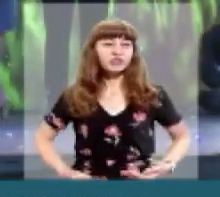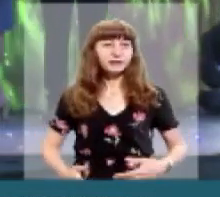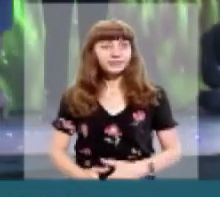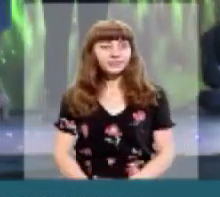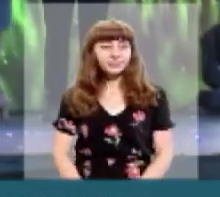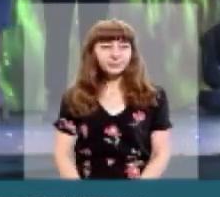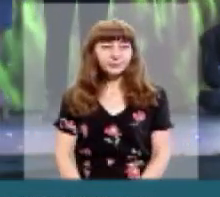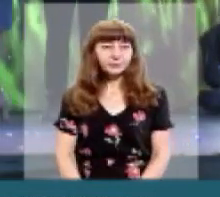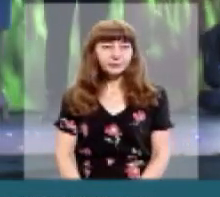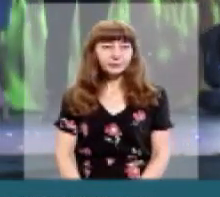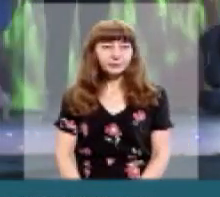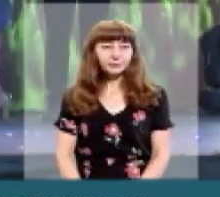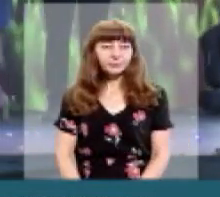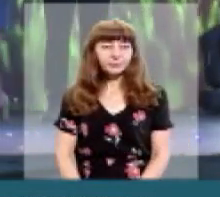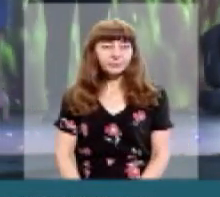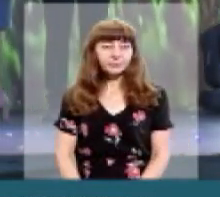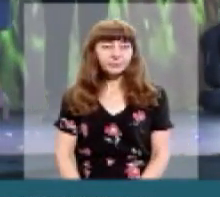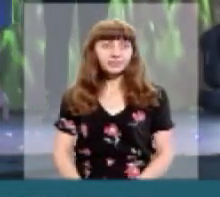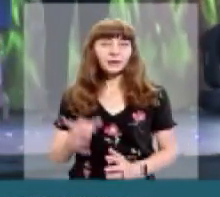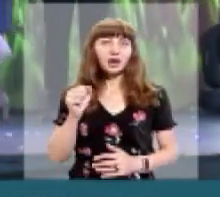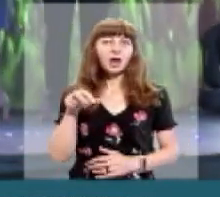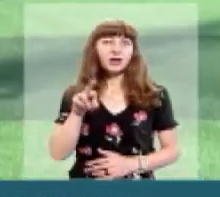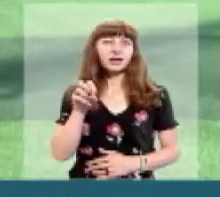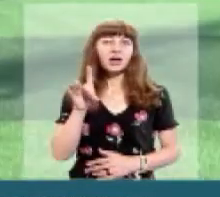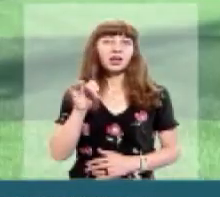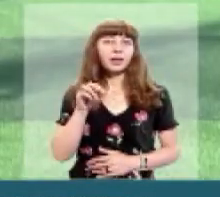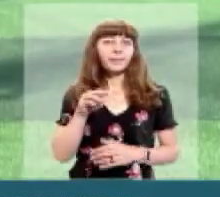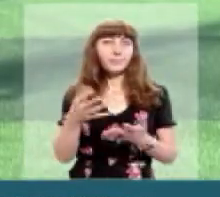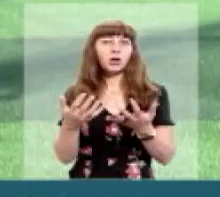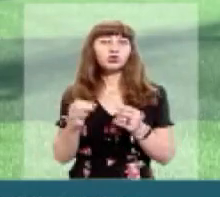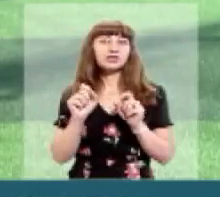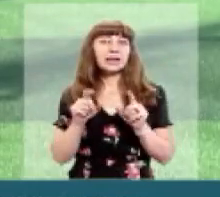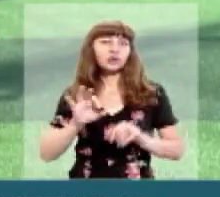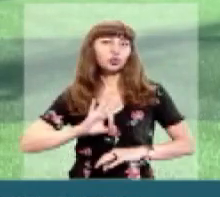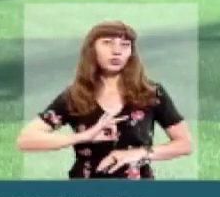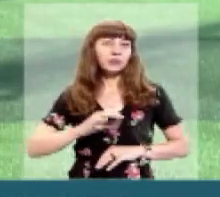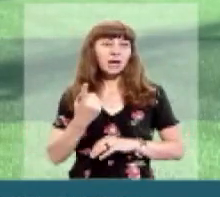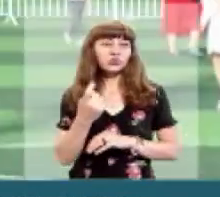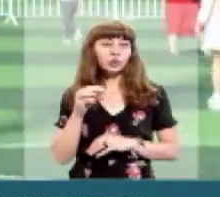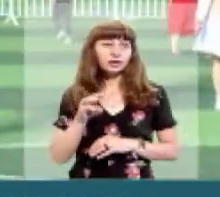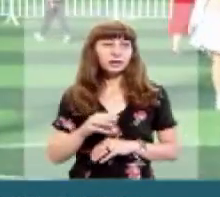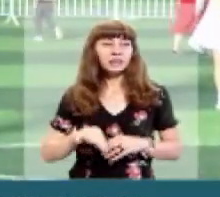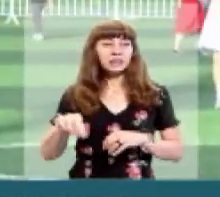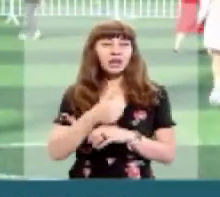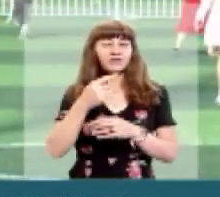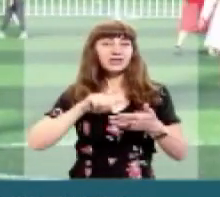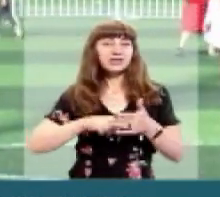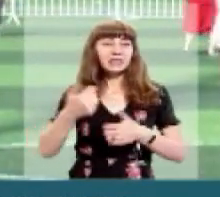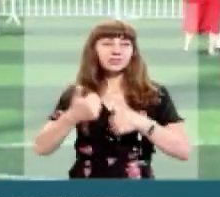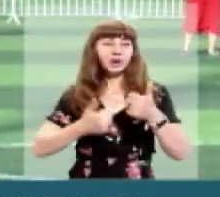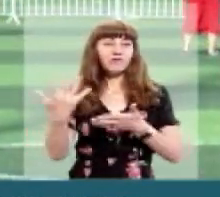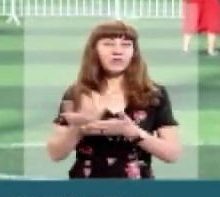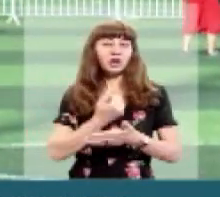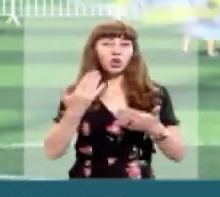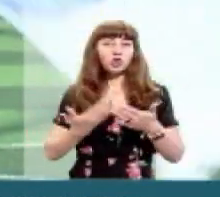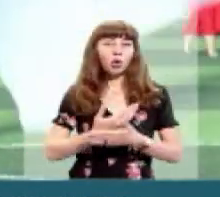Республики Казахстан Аяулым завоевала золотую медаль. Спартакиада ойындарының басты мақсаты жаңа есімдерді анықтап,